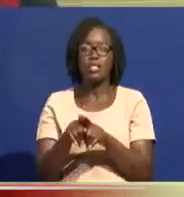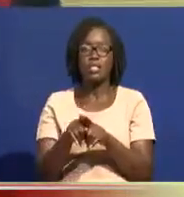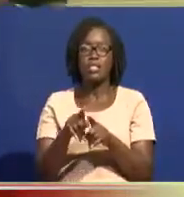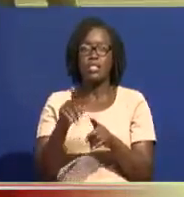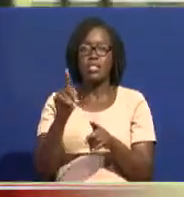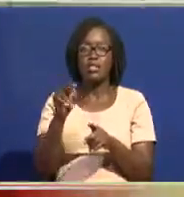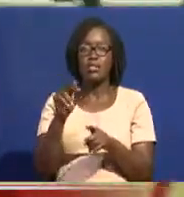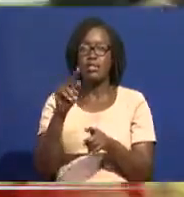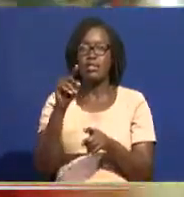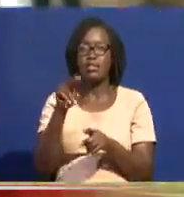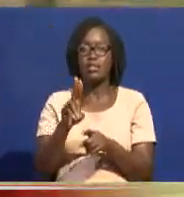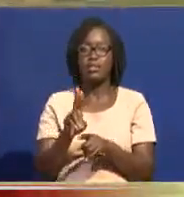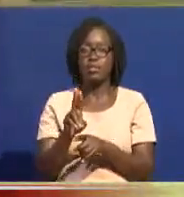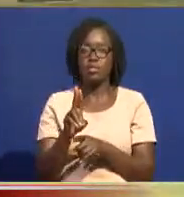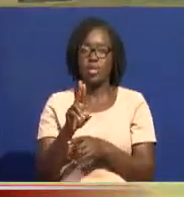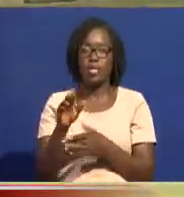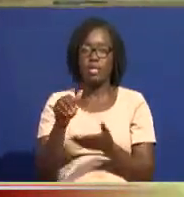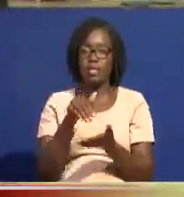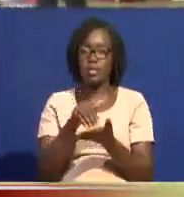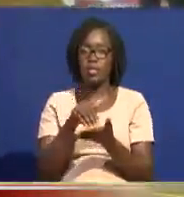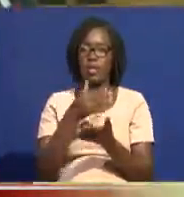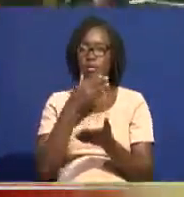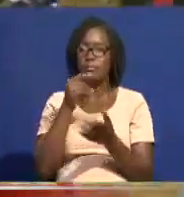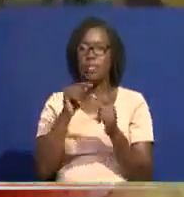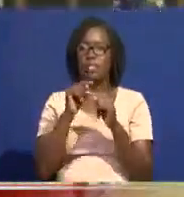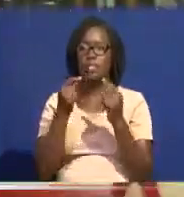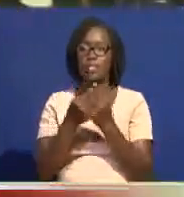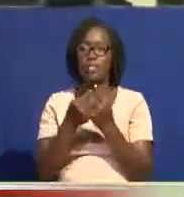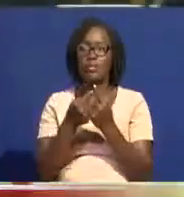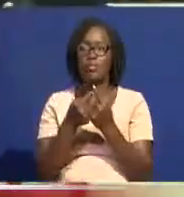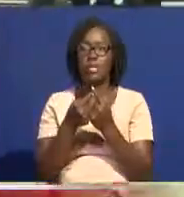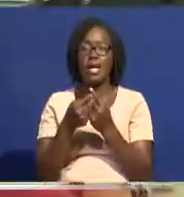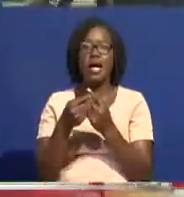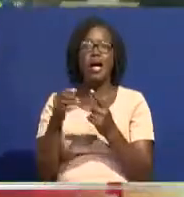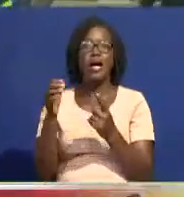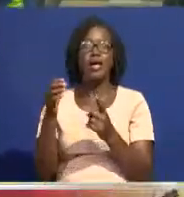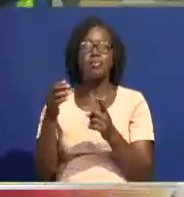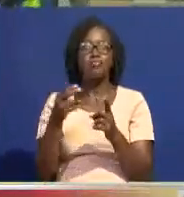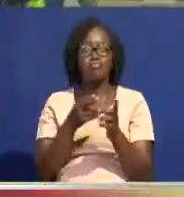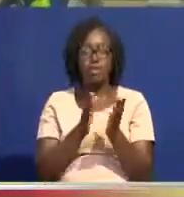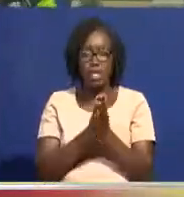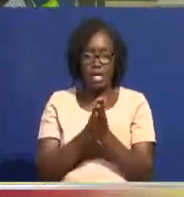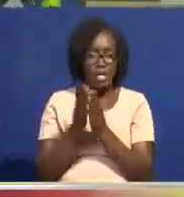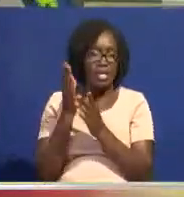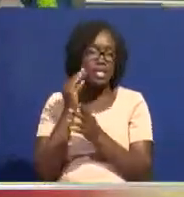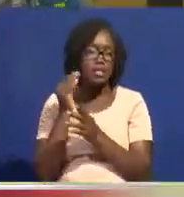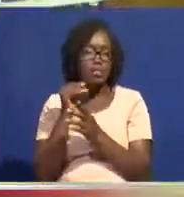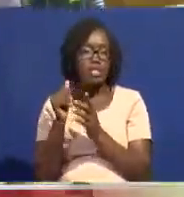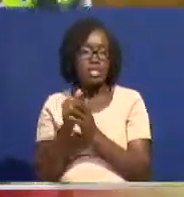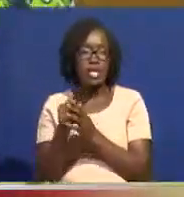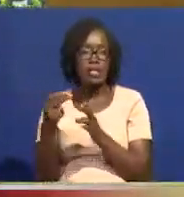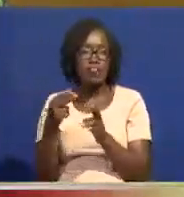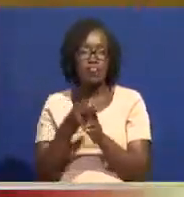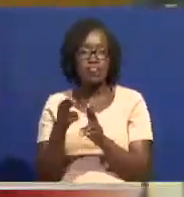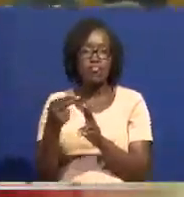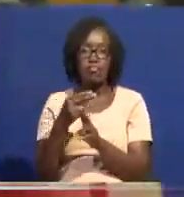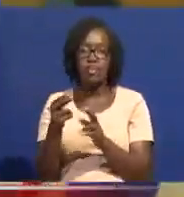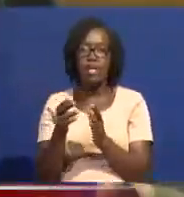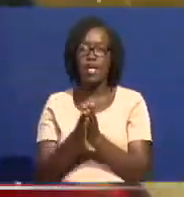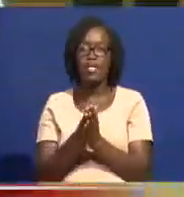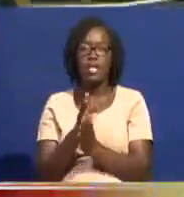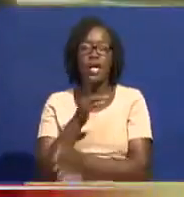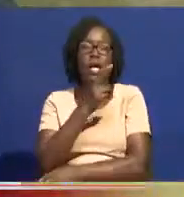Kundu akiwa libero. Timu ya wanaume itajumuisha wachezaji chipukizi na walio na uzoefu, huku ikiongozwa na nahodha Enoch